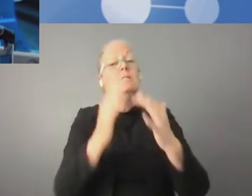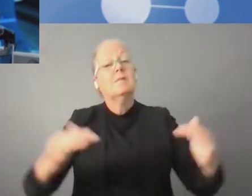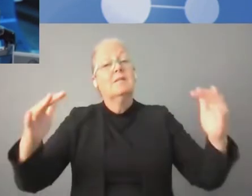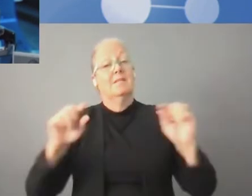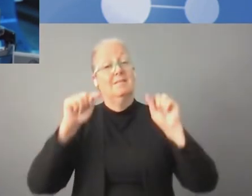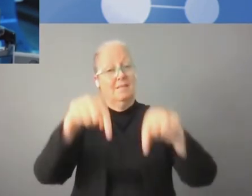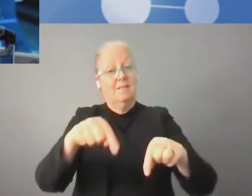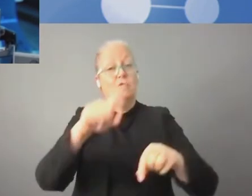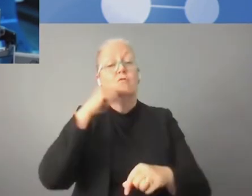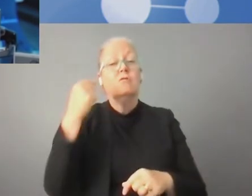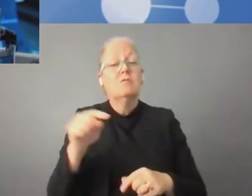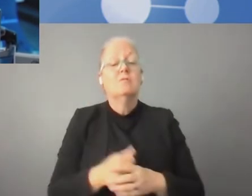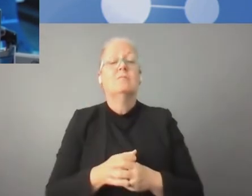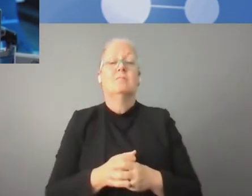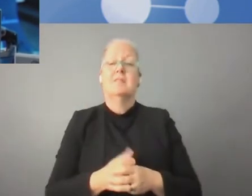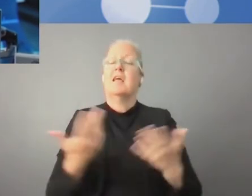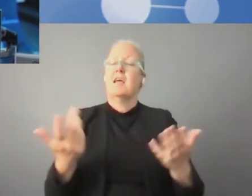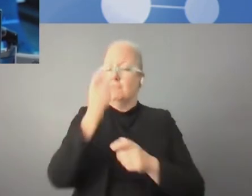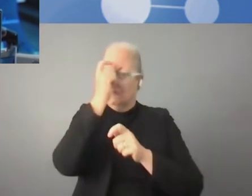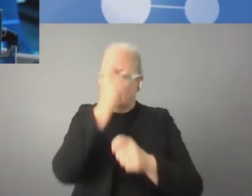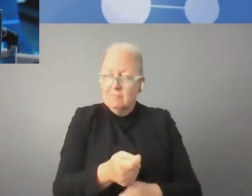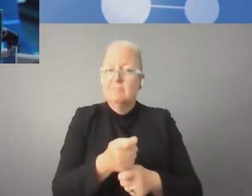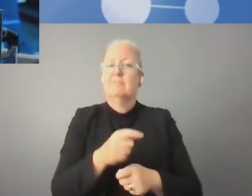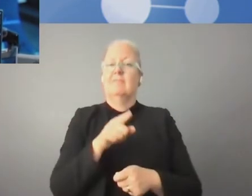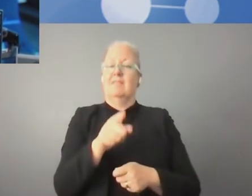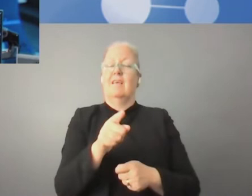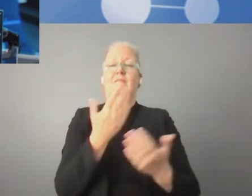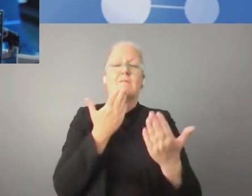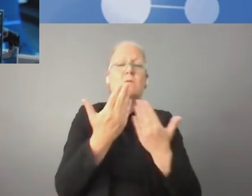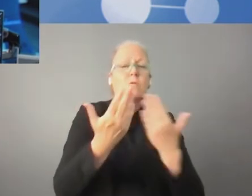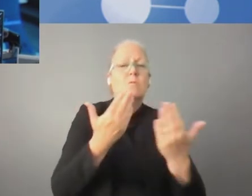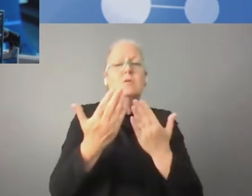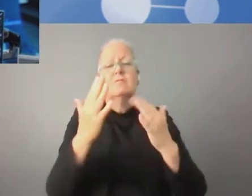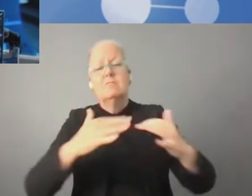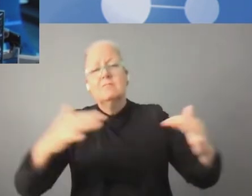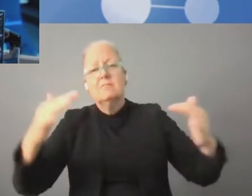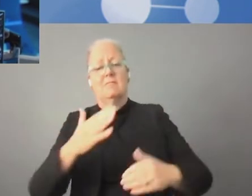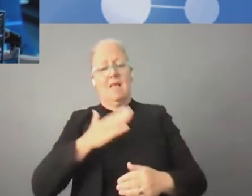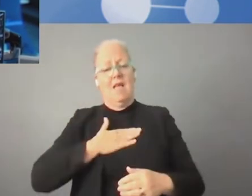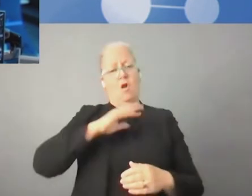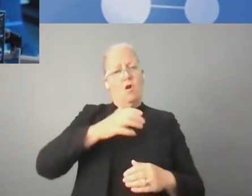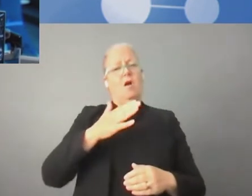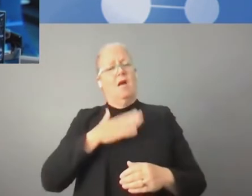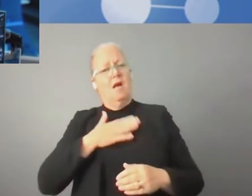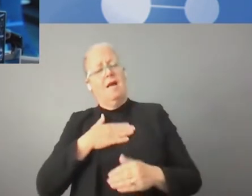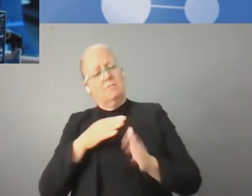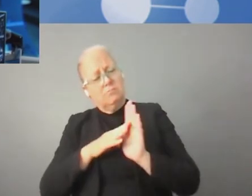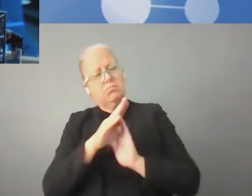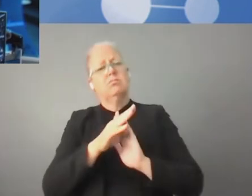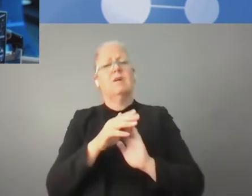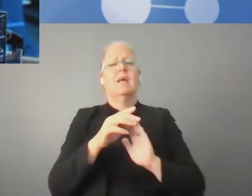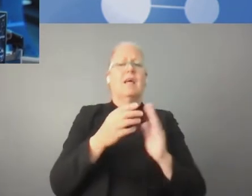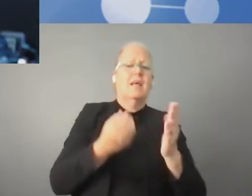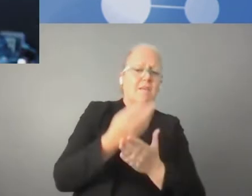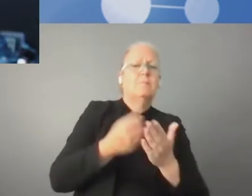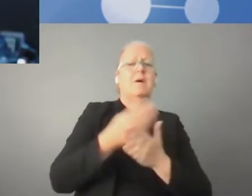经确认了2025年俄罗斯会接待 IGF 20届，